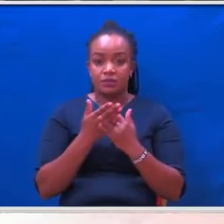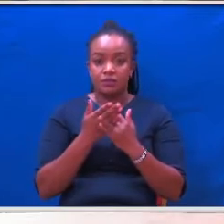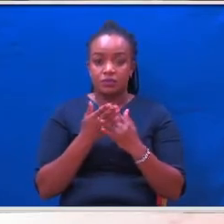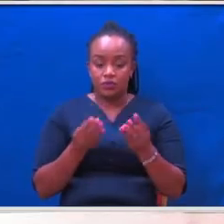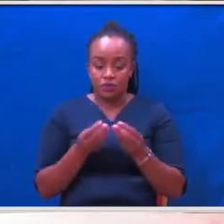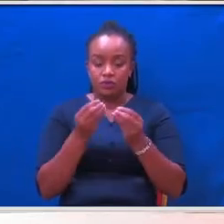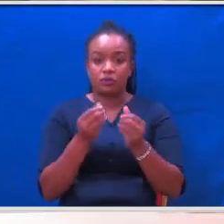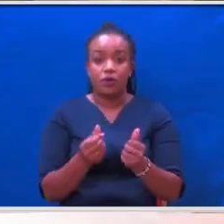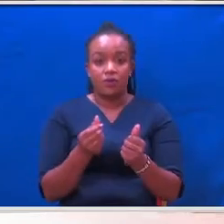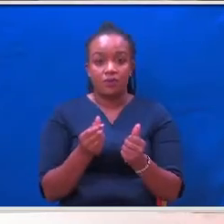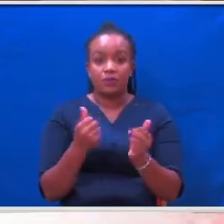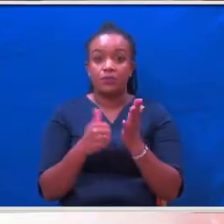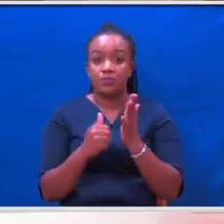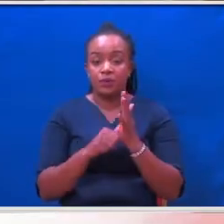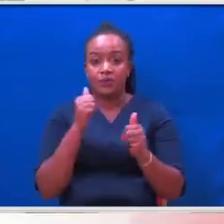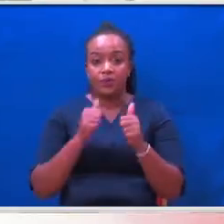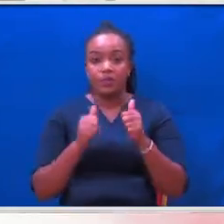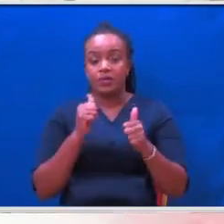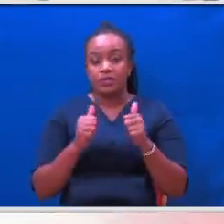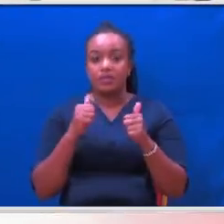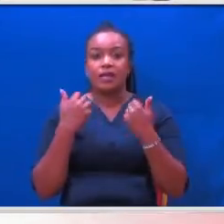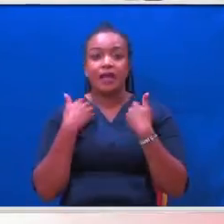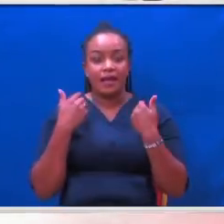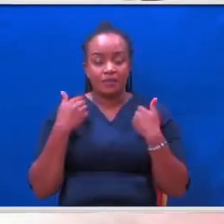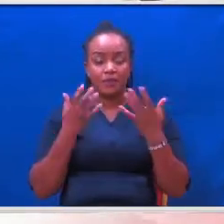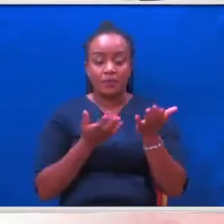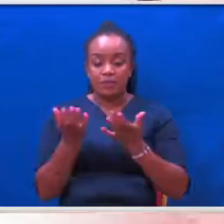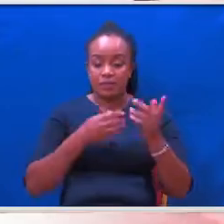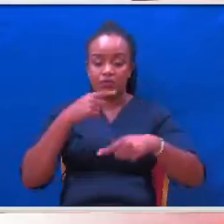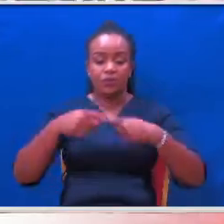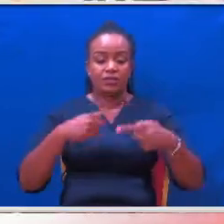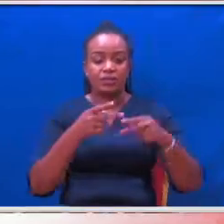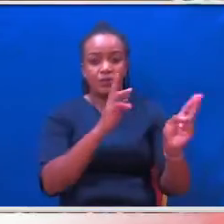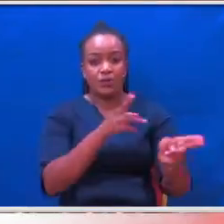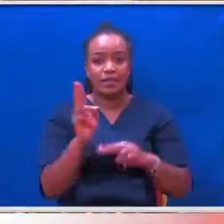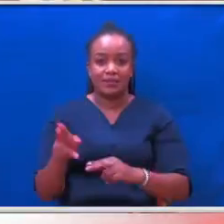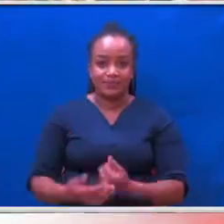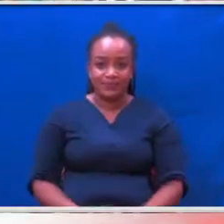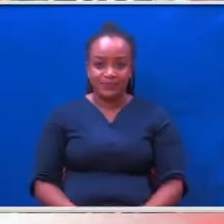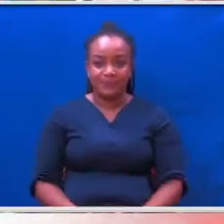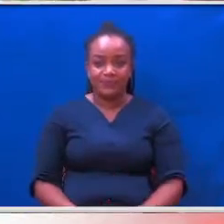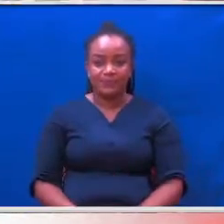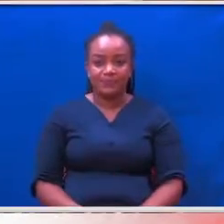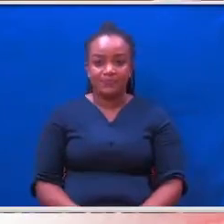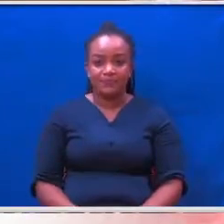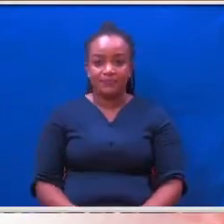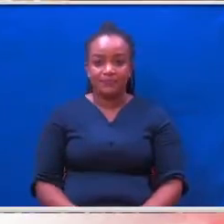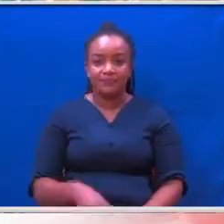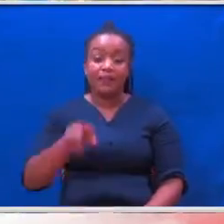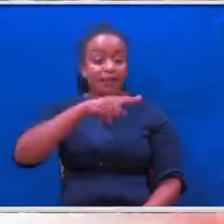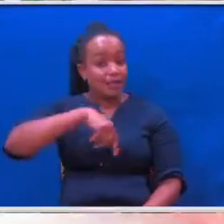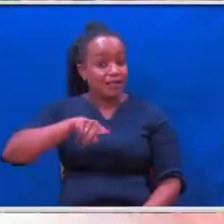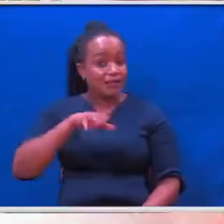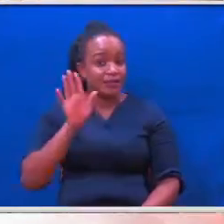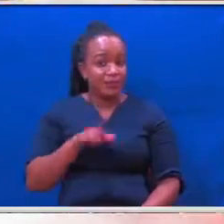usalama wa mifugo na wafanyabiashara unastahi ili biashara iendelee kama kawaida. Serikali aingie kati. Sisi wa mama